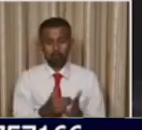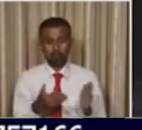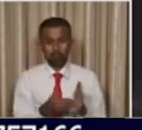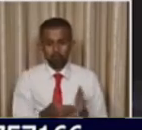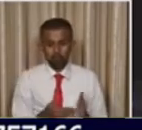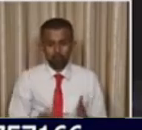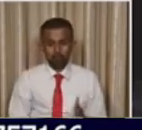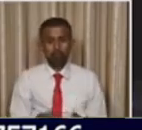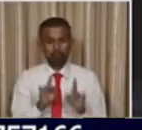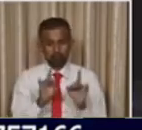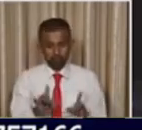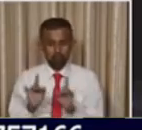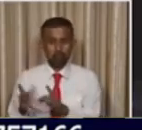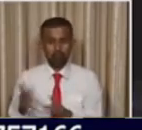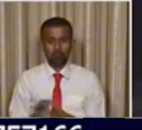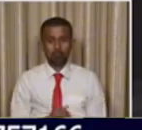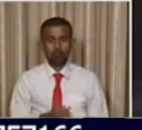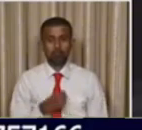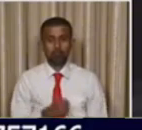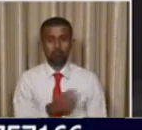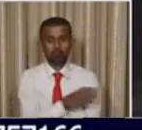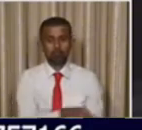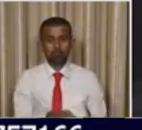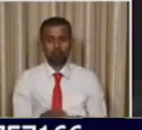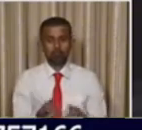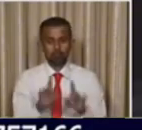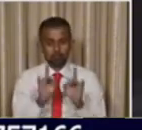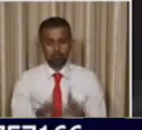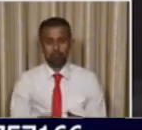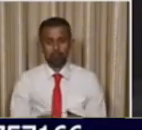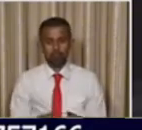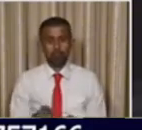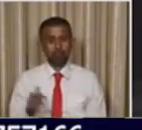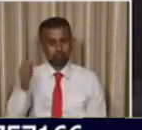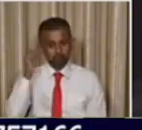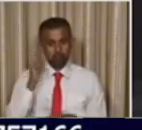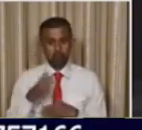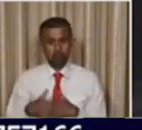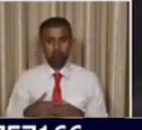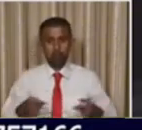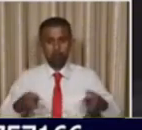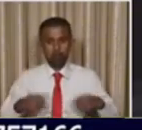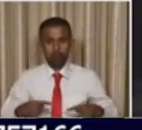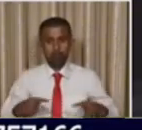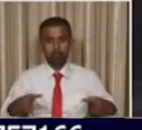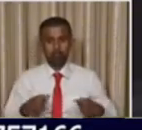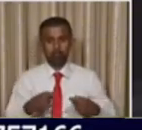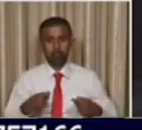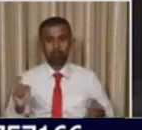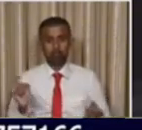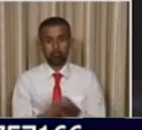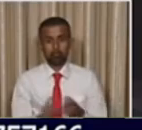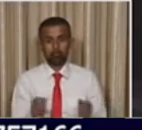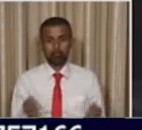அரசினுடைய திட்டமிட்ட செயல்பாடுகளால் தான் இந்த ஆயுத போராட்டத்தை நாங்கள் தொடங்க வேண்டி வந்திருந்தது. ஆகவே இந்த பயங்கரவாத